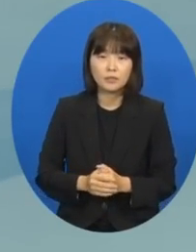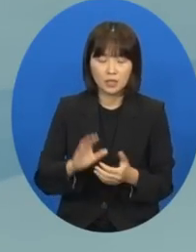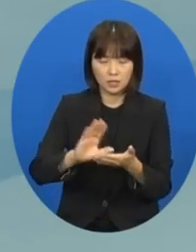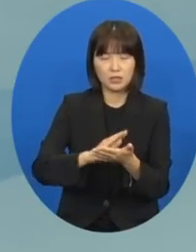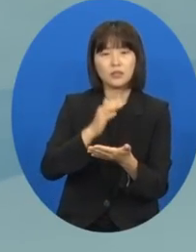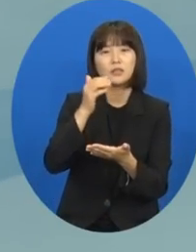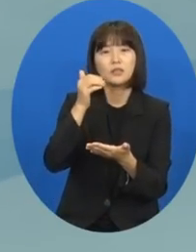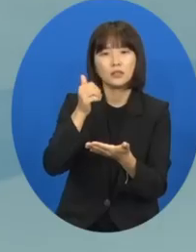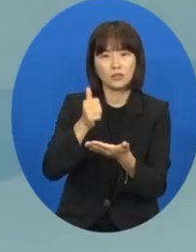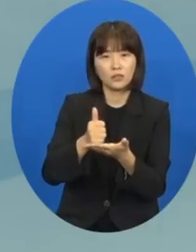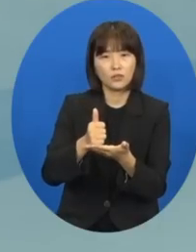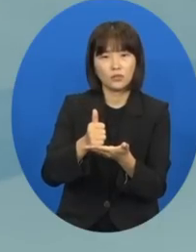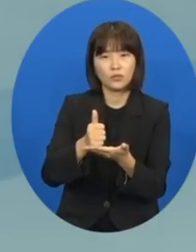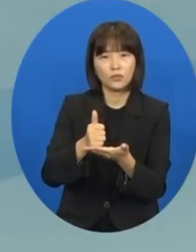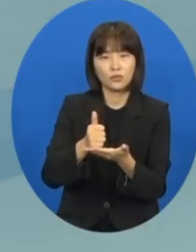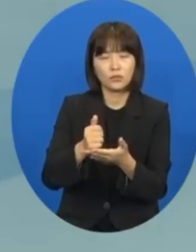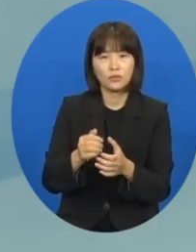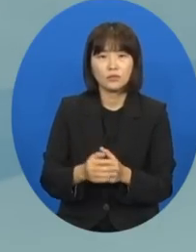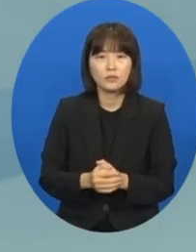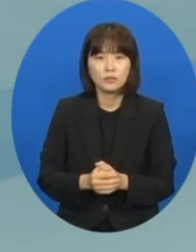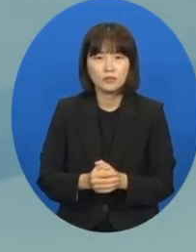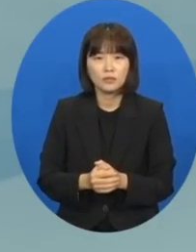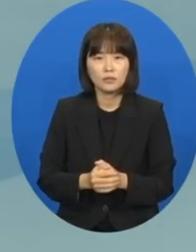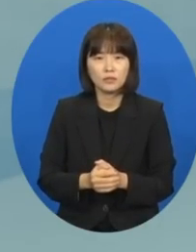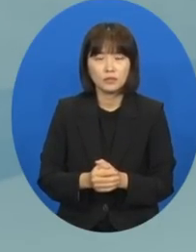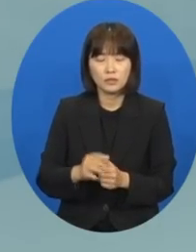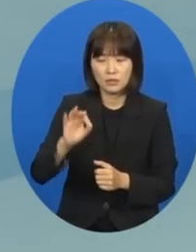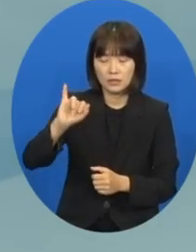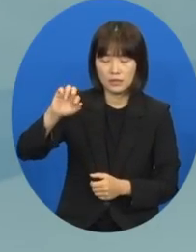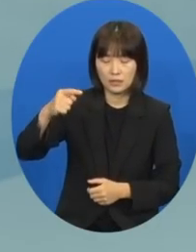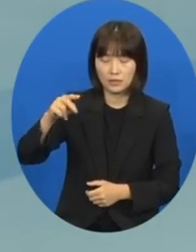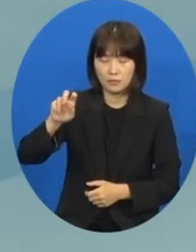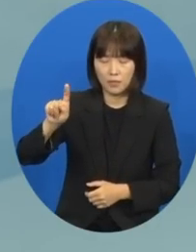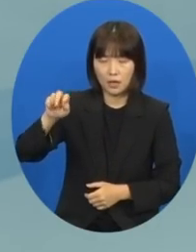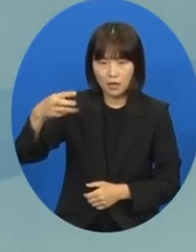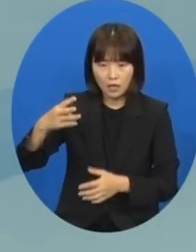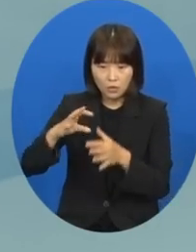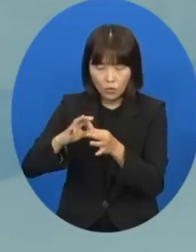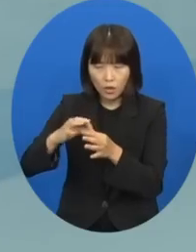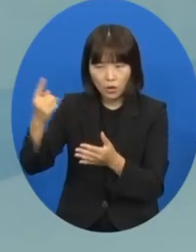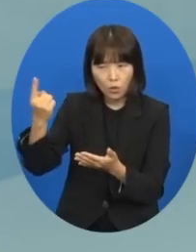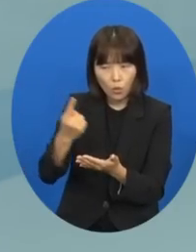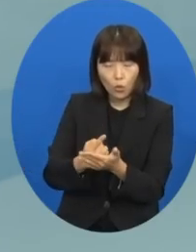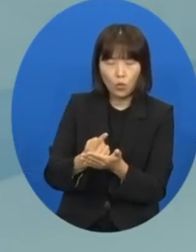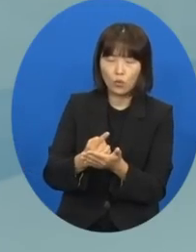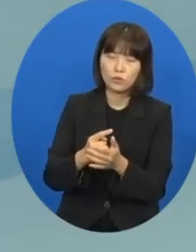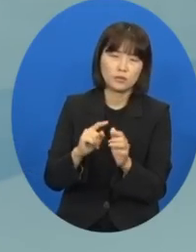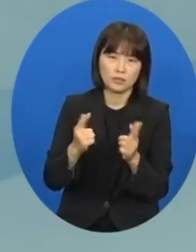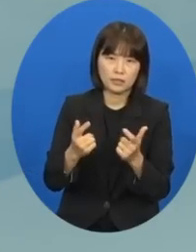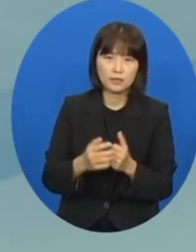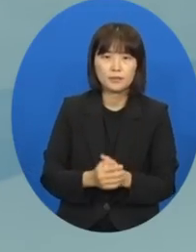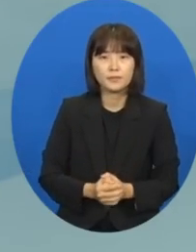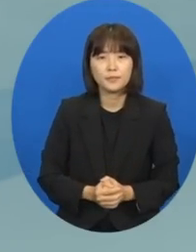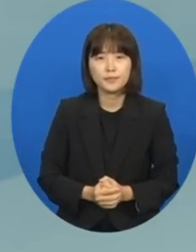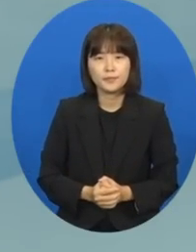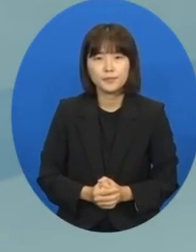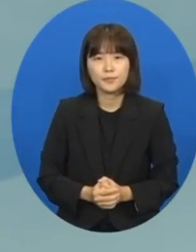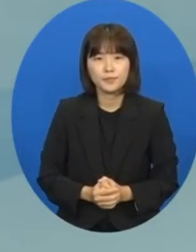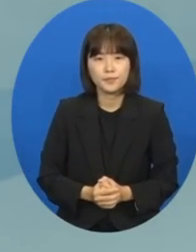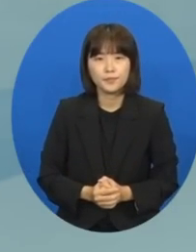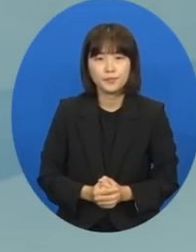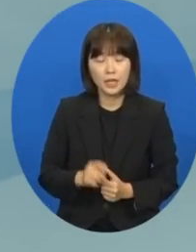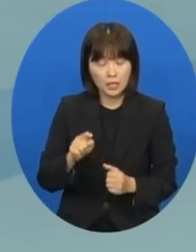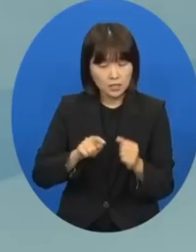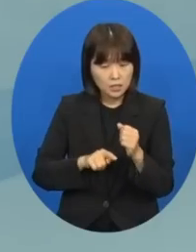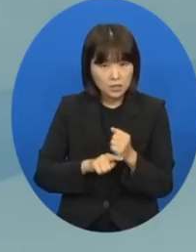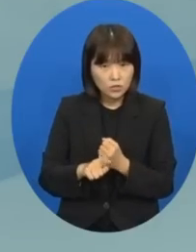그리스도는 이스마엘을 통해서 오지 않습니다. 유업을 얻지 못한다는 거예요. 자, 그 이유가